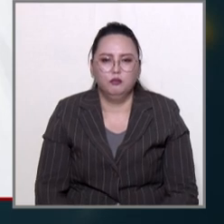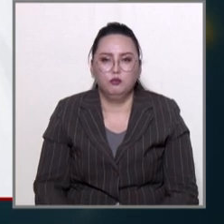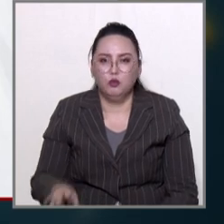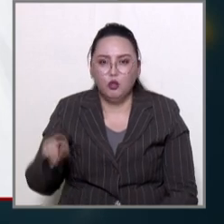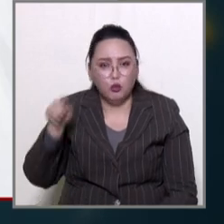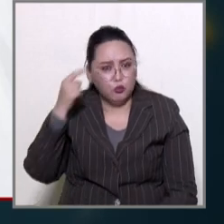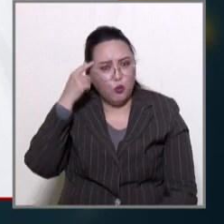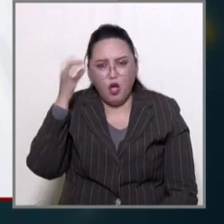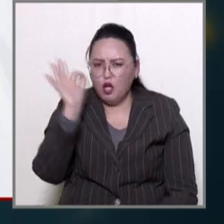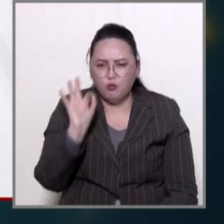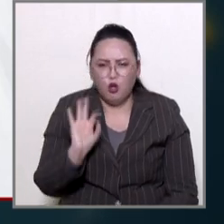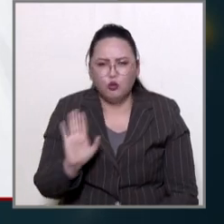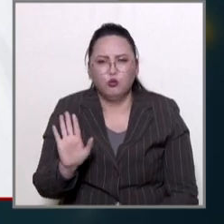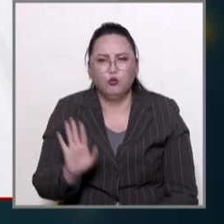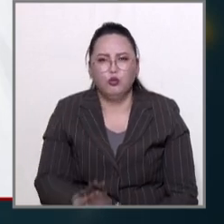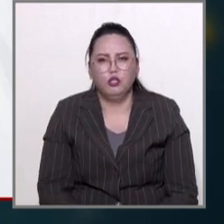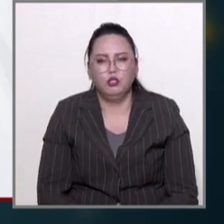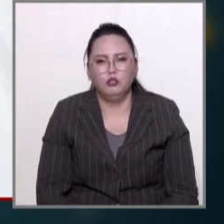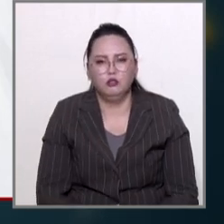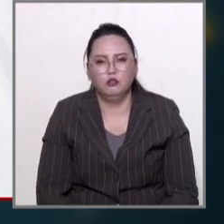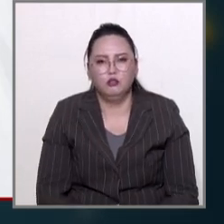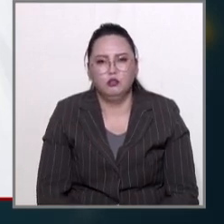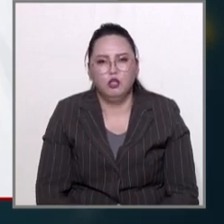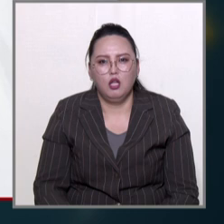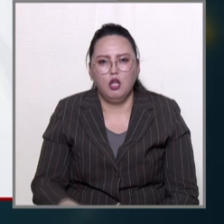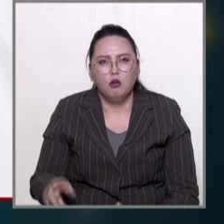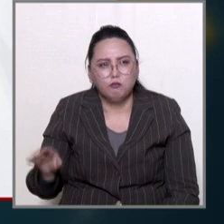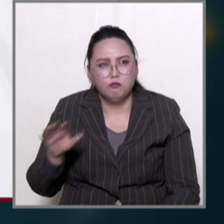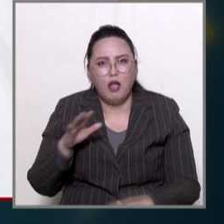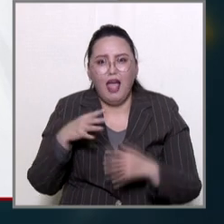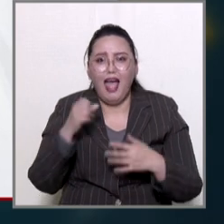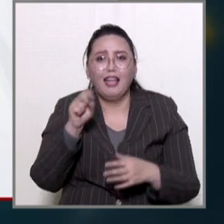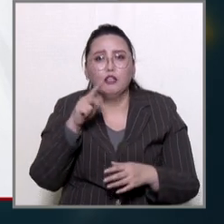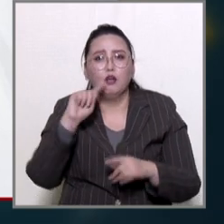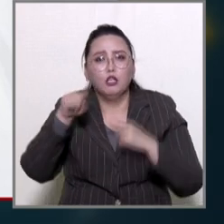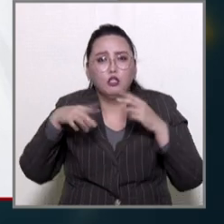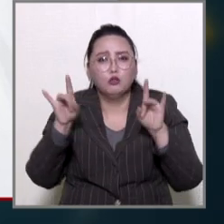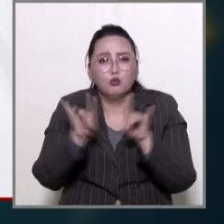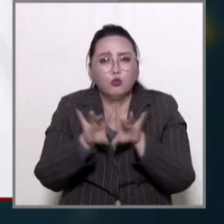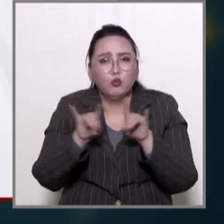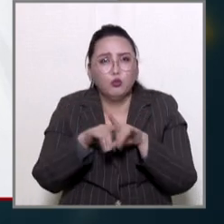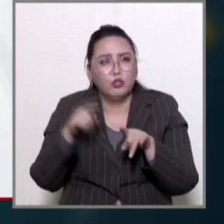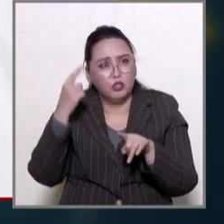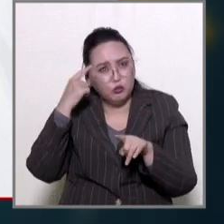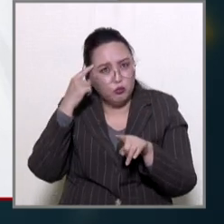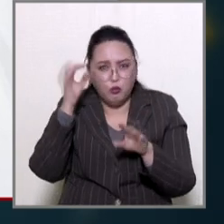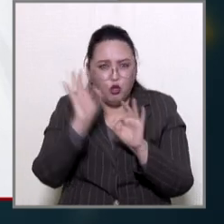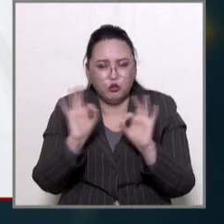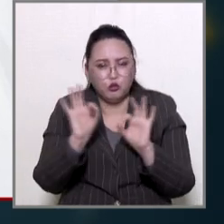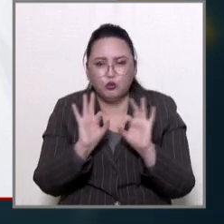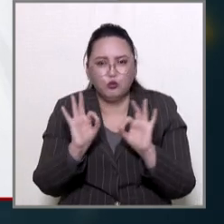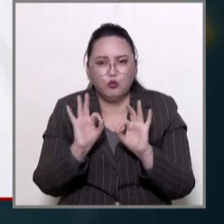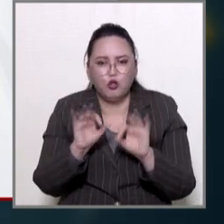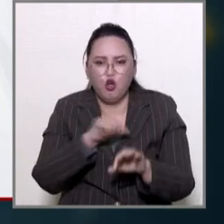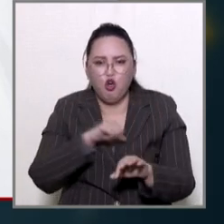хэсвэр зантай, аливаа зүйлийг гүн гүнзгий боддоггүй, аливааг эргчүүлэн тунгаадаггүй,